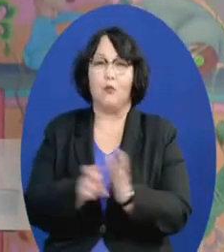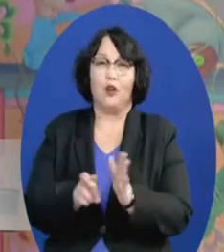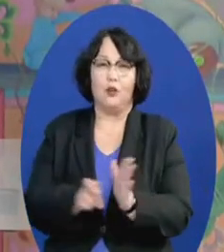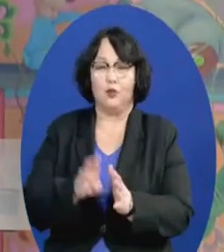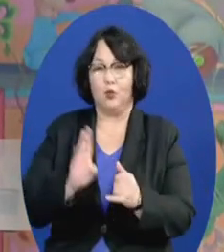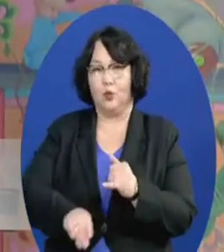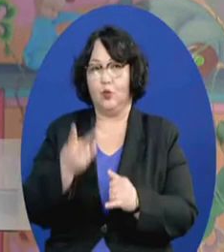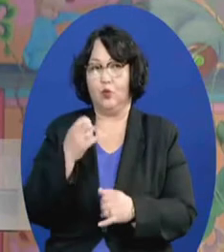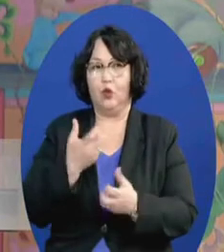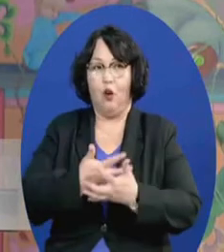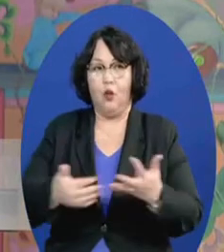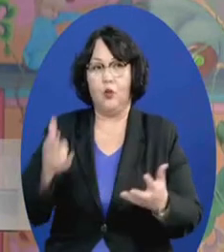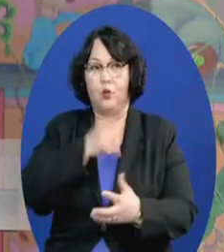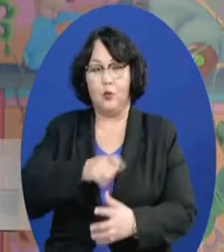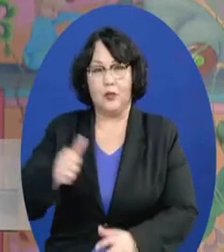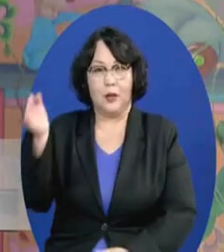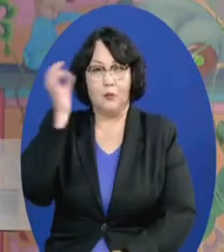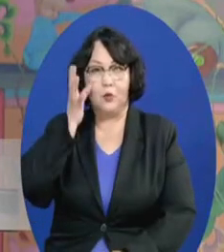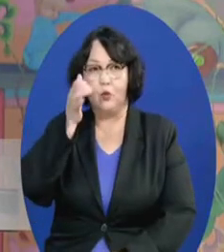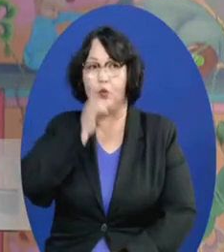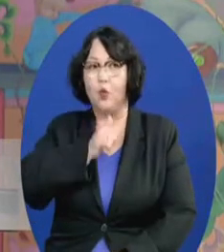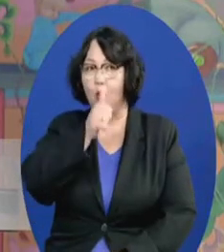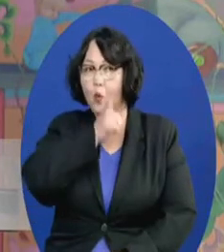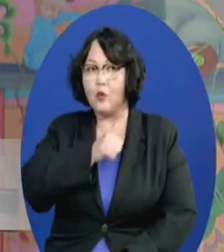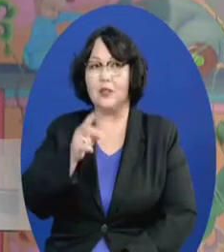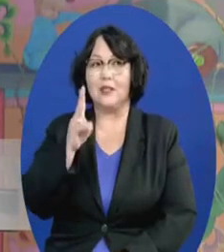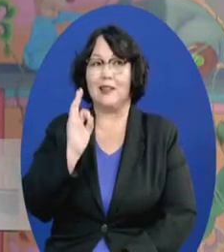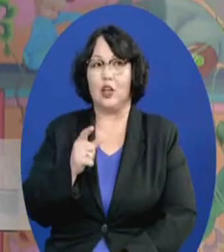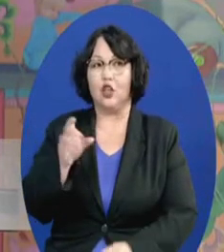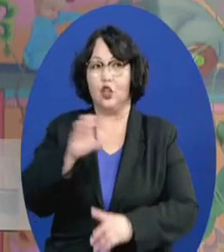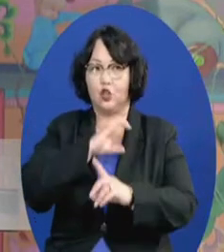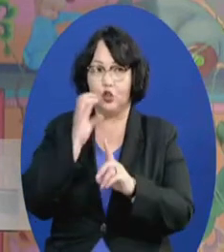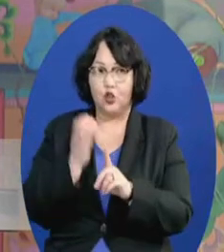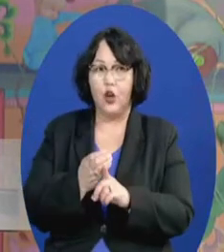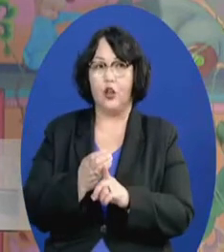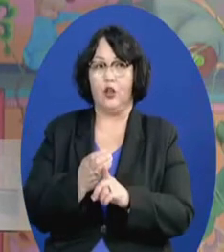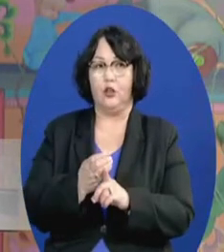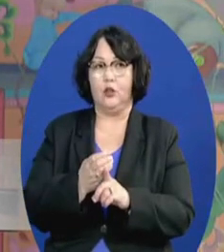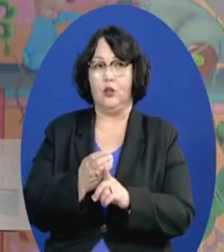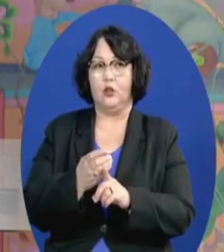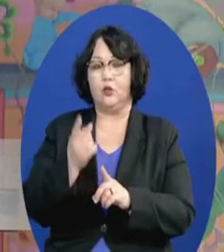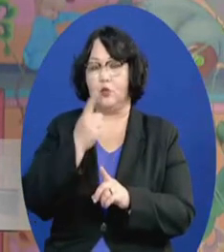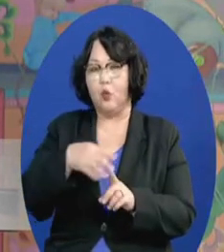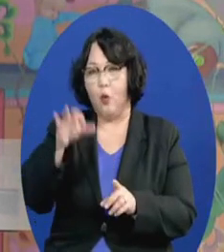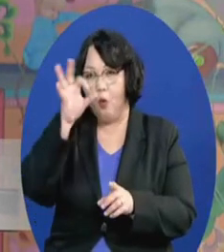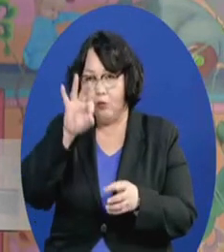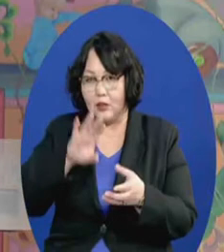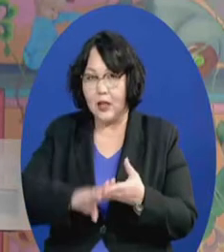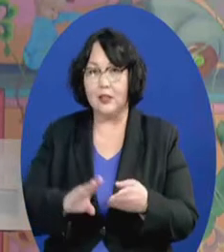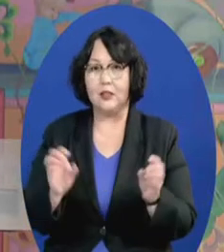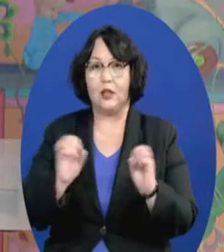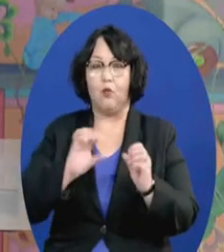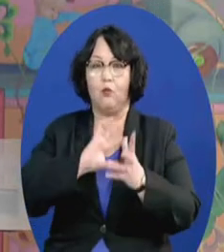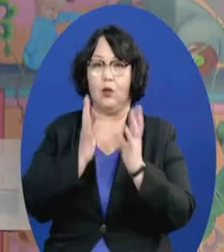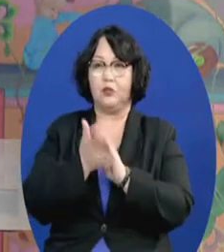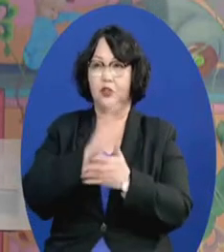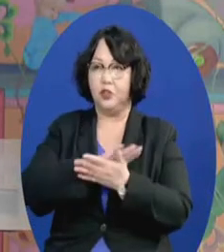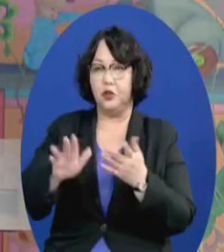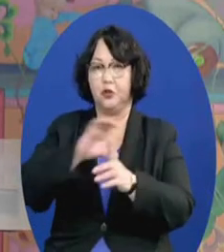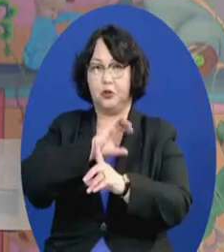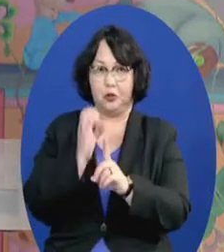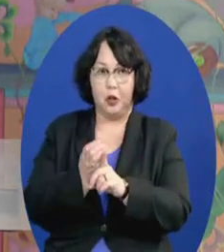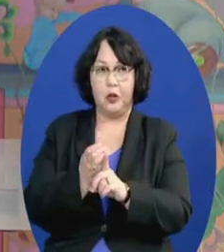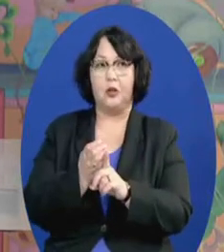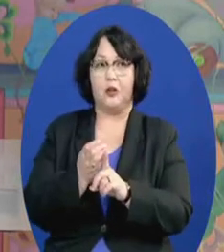хүн мэдхгүй ийм сонирхолтой тийм нууцлаг соёлоодыг те бүрэн одоо танигдаагүй тийм соёлоодыг олон